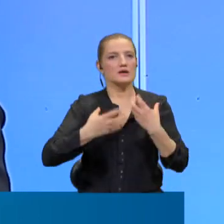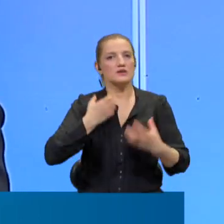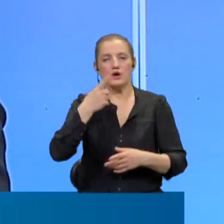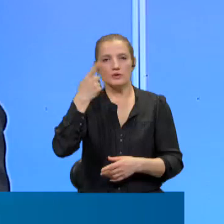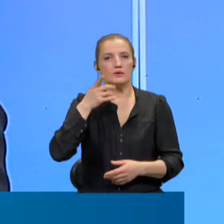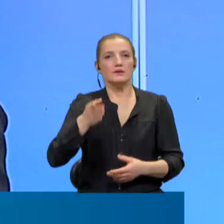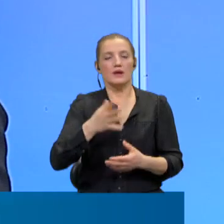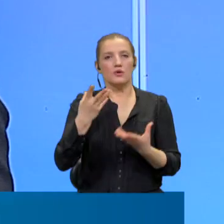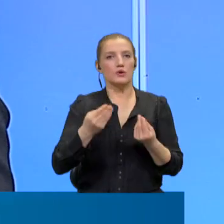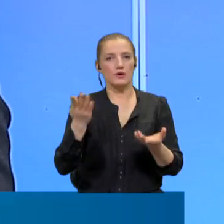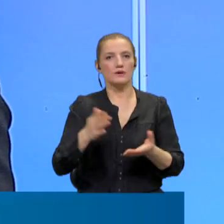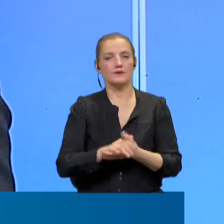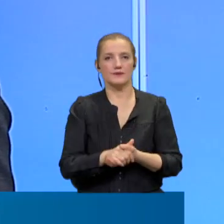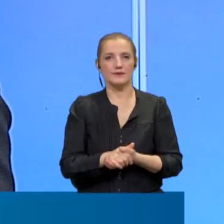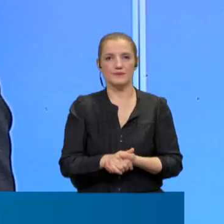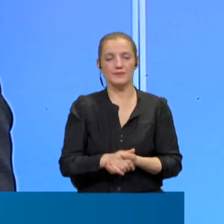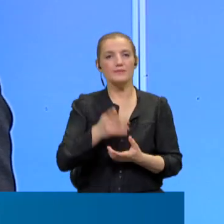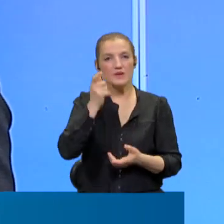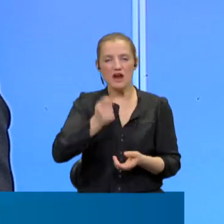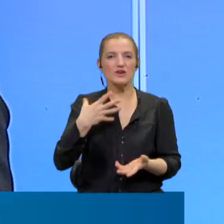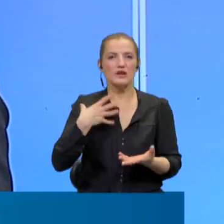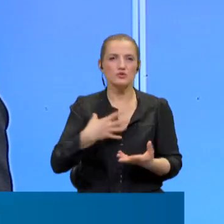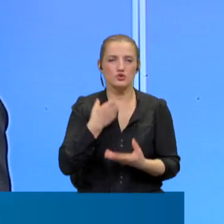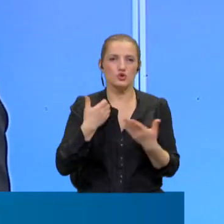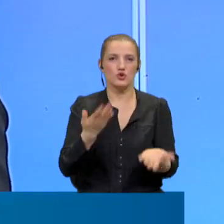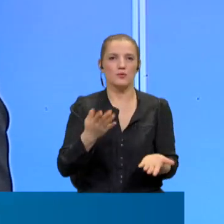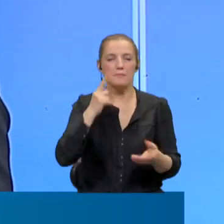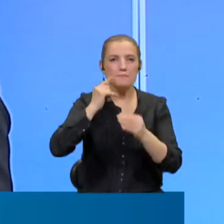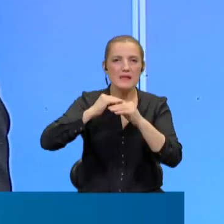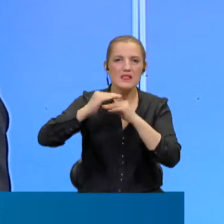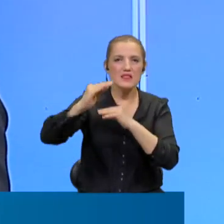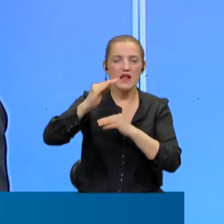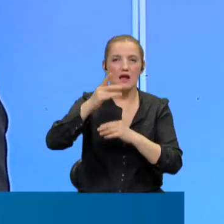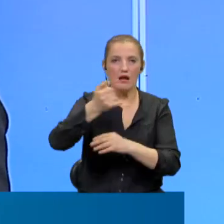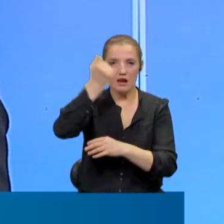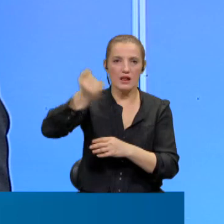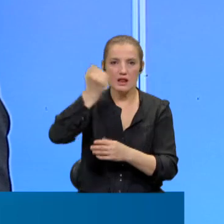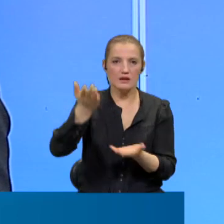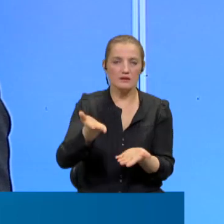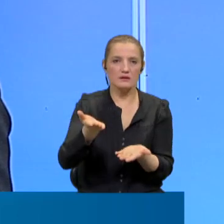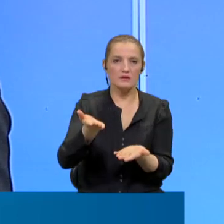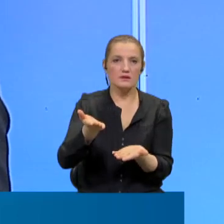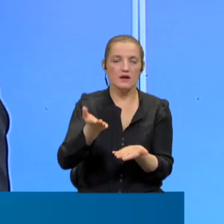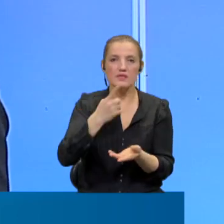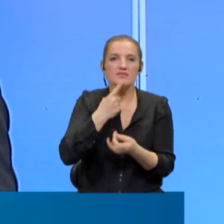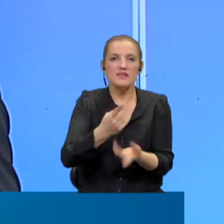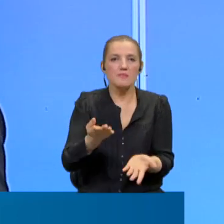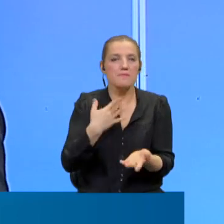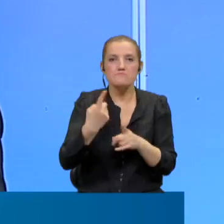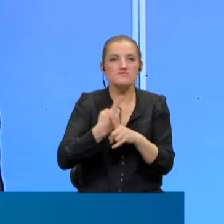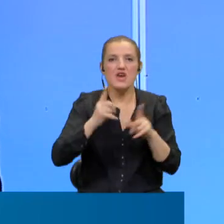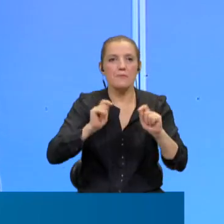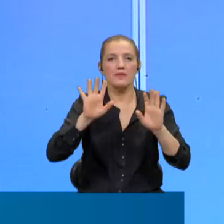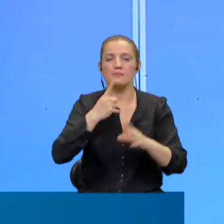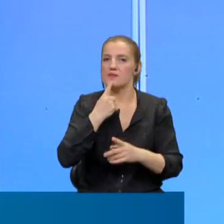adrenalinden Yani gerçekten üzülüyorum ya milletin aklıyla dalga mı geçiyorsun sen ya Ne demek hiçbir